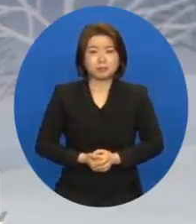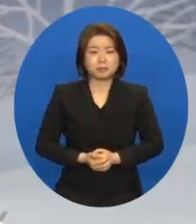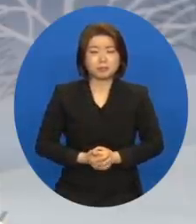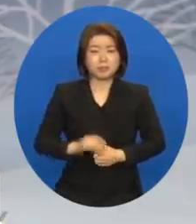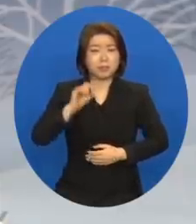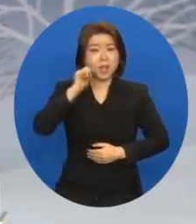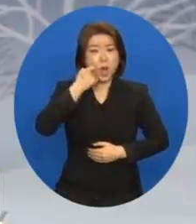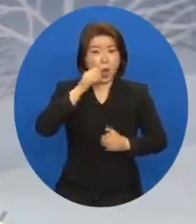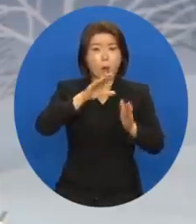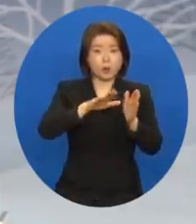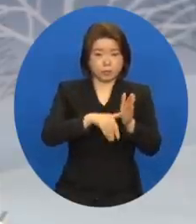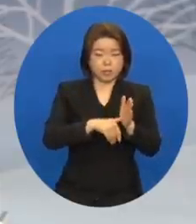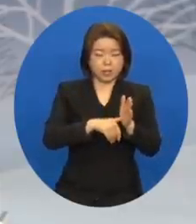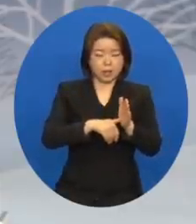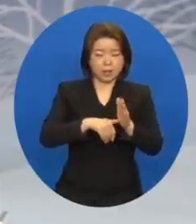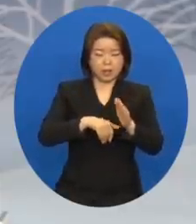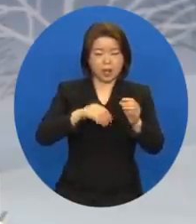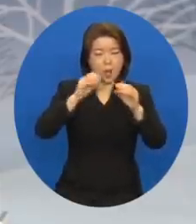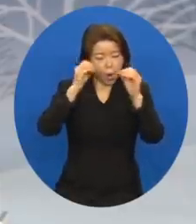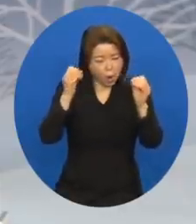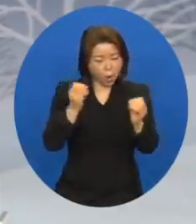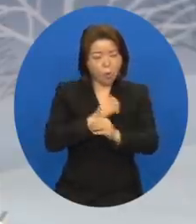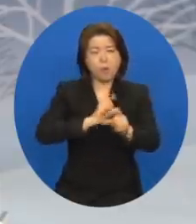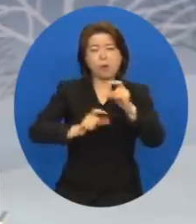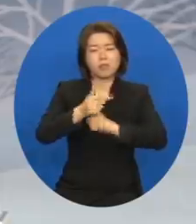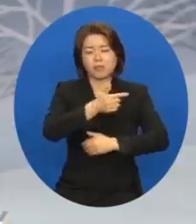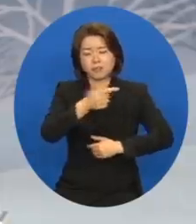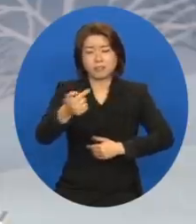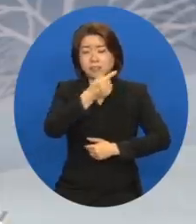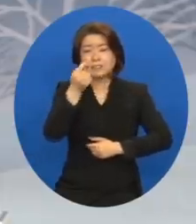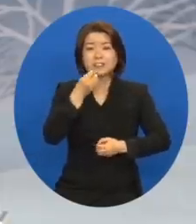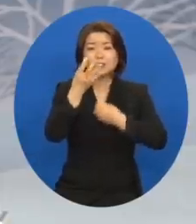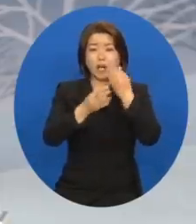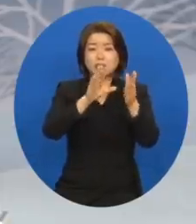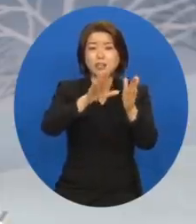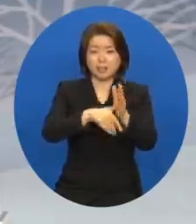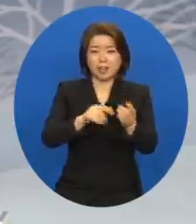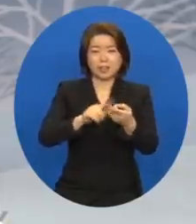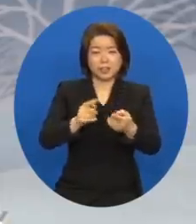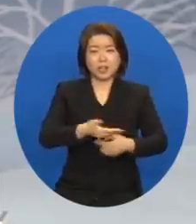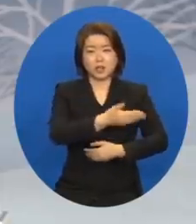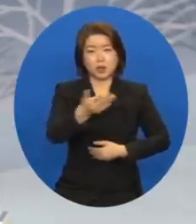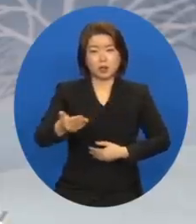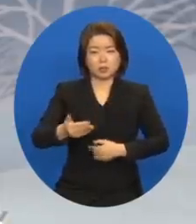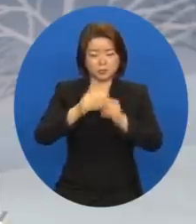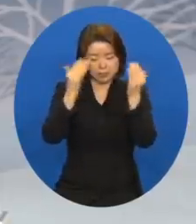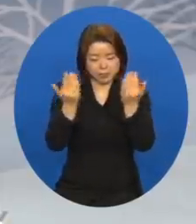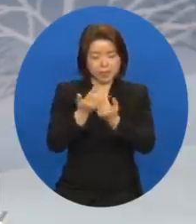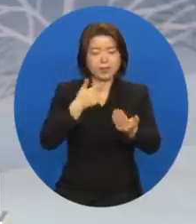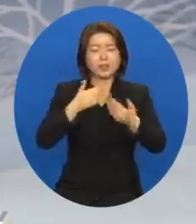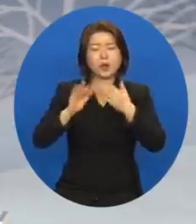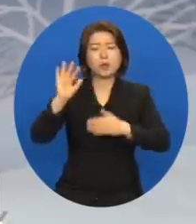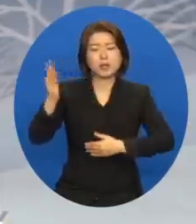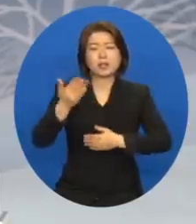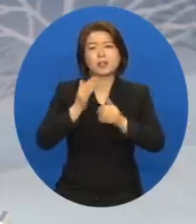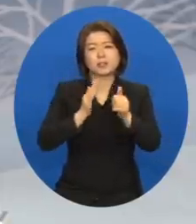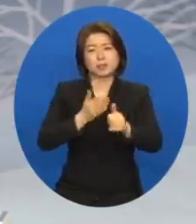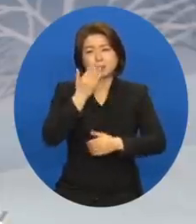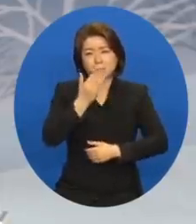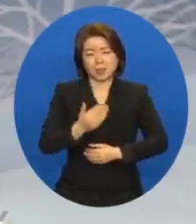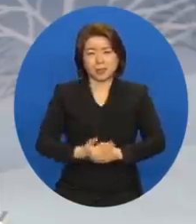어려운 때가 오히려 더 큰 간증의 때라는 사실을 여러분도 다 경험하시게 되실 것입니다.